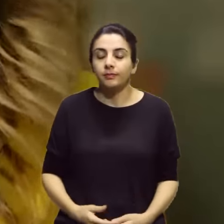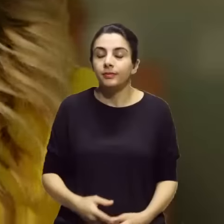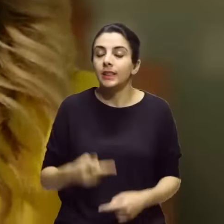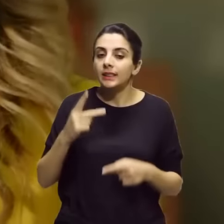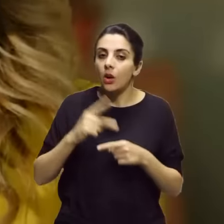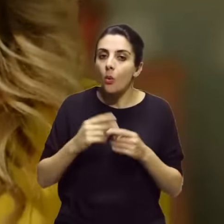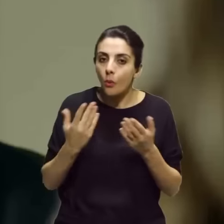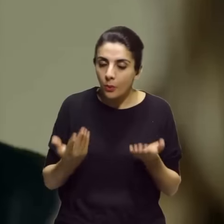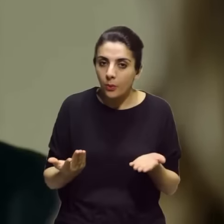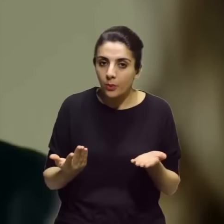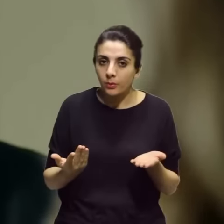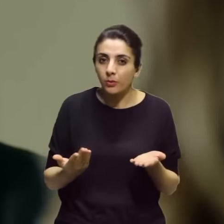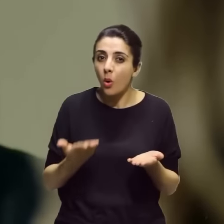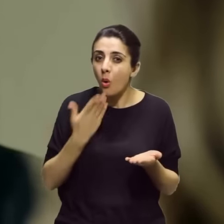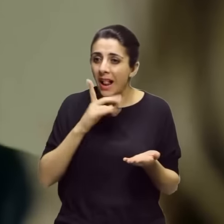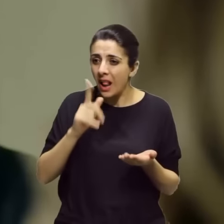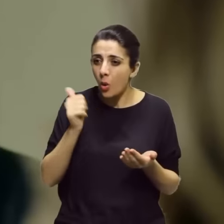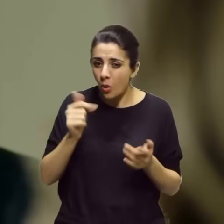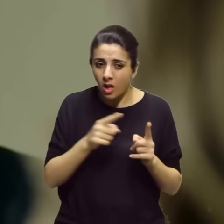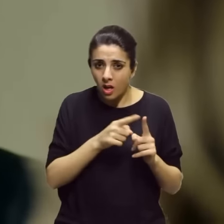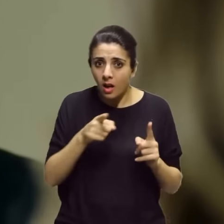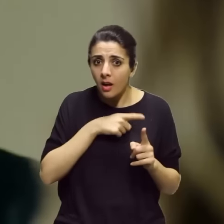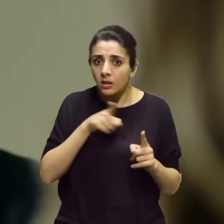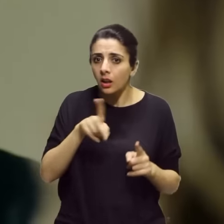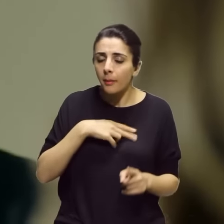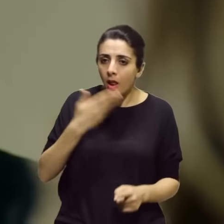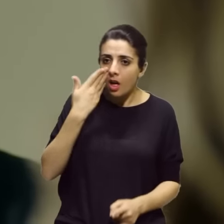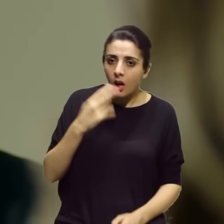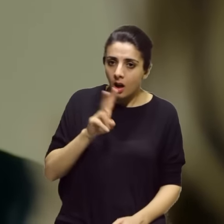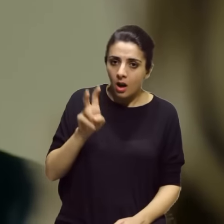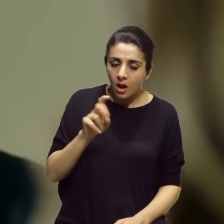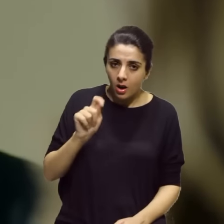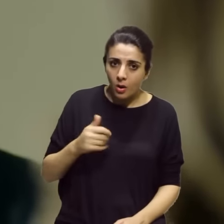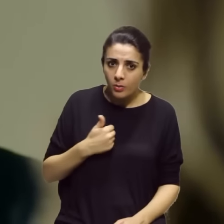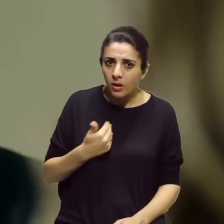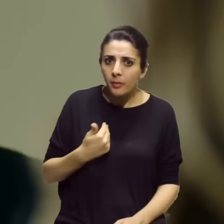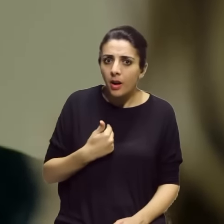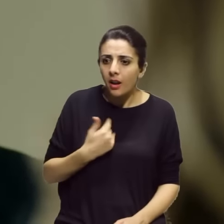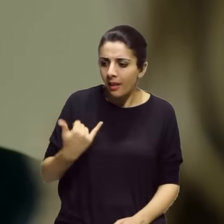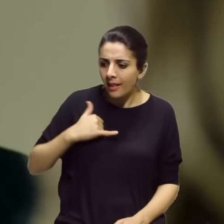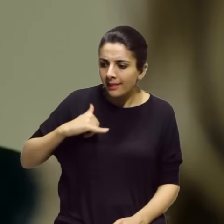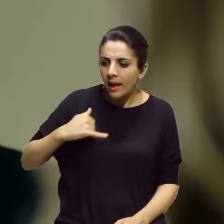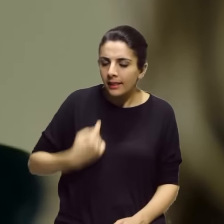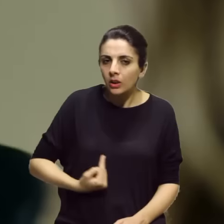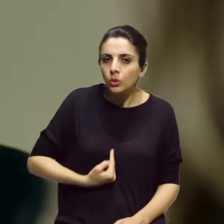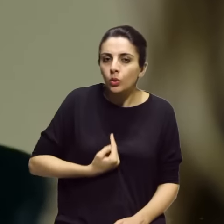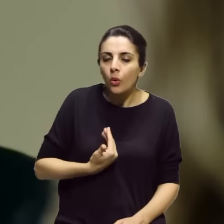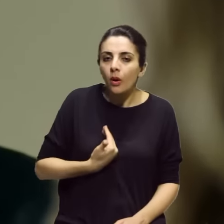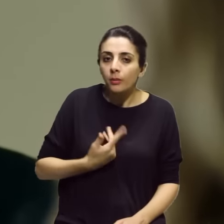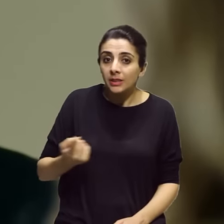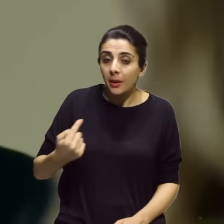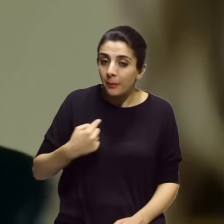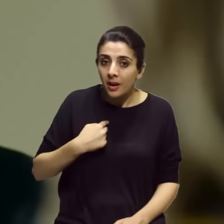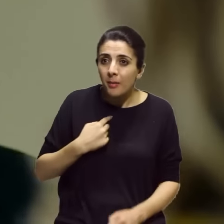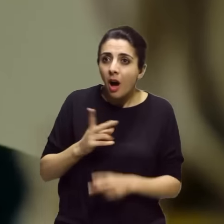Zeyno, okulun ilk gününden beri ben seni seyrediyorum. Yani kendime yakın buluyorum. Sen